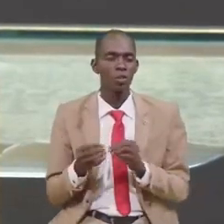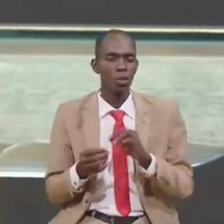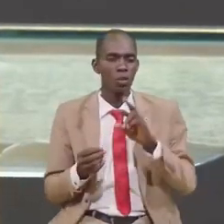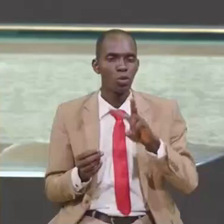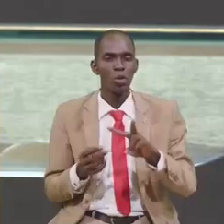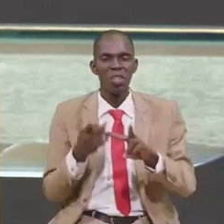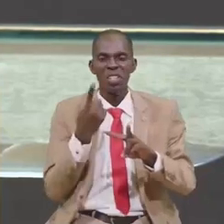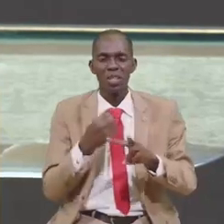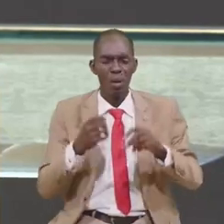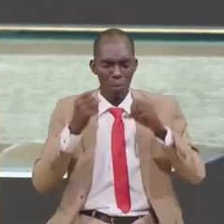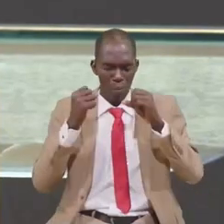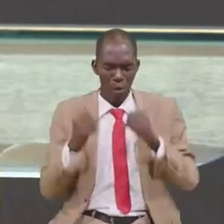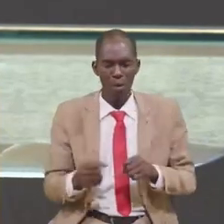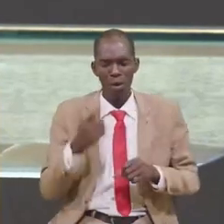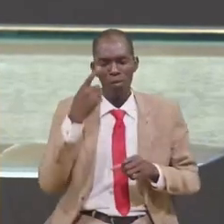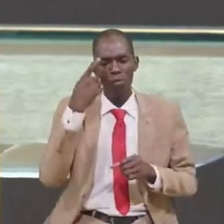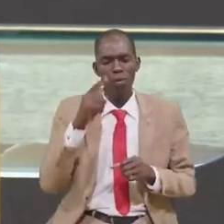le pouvoir ou